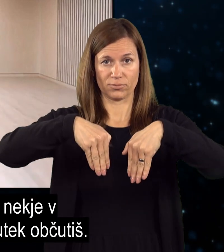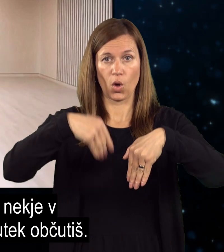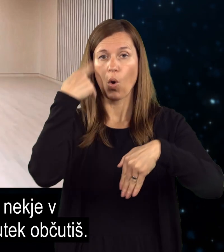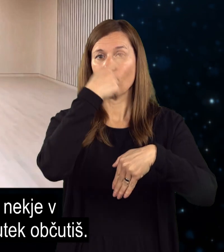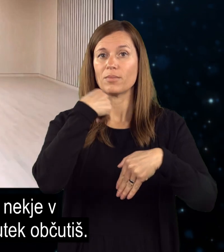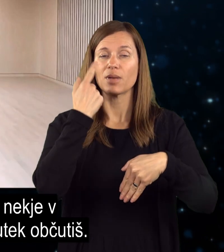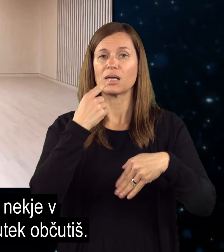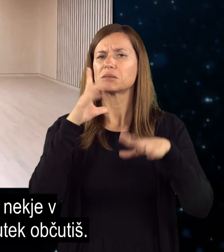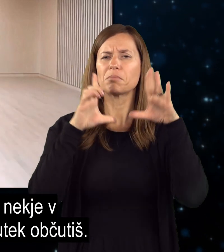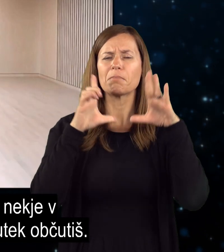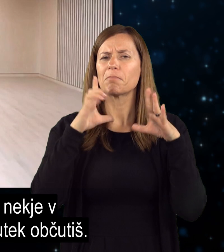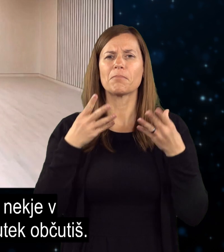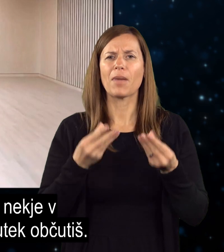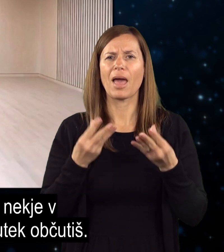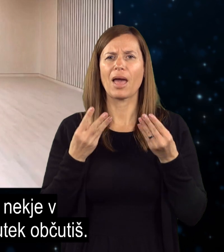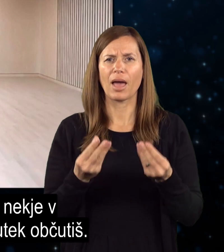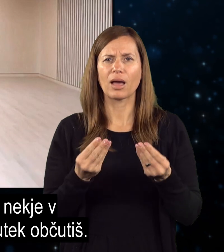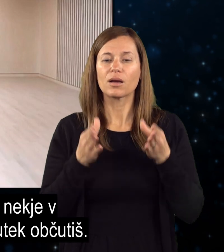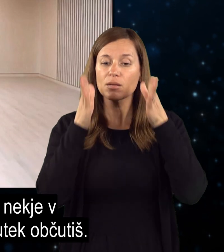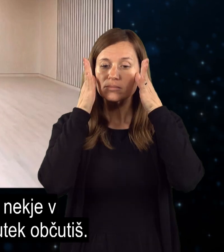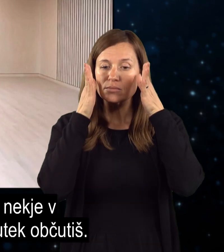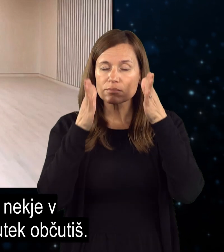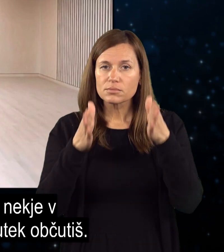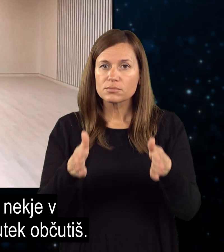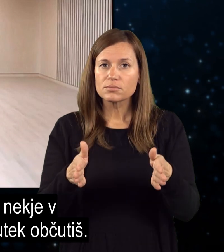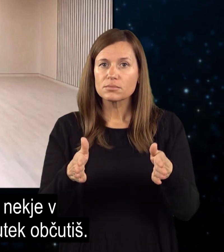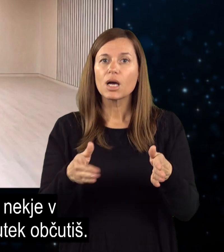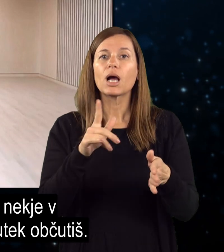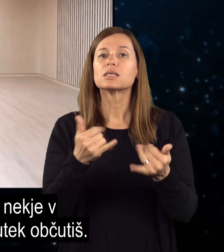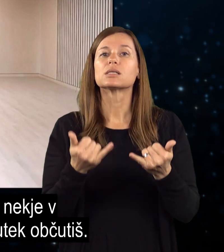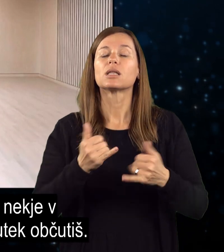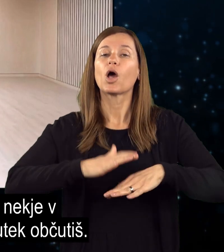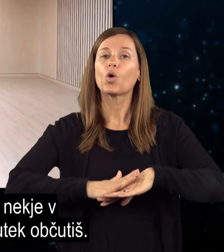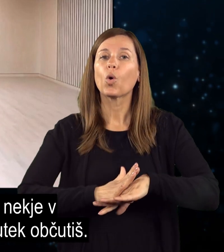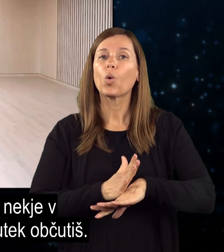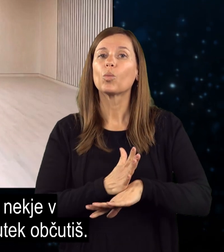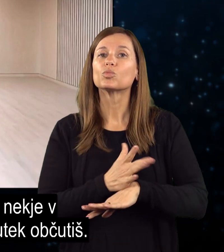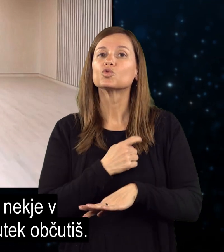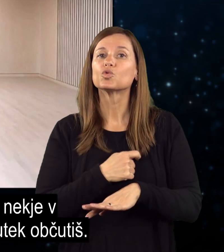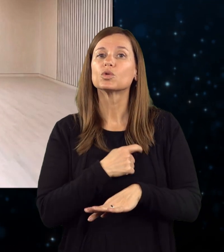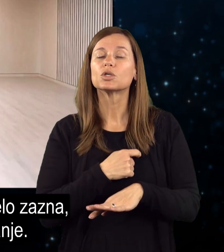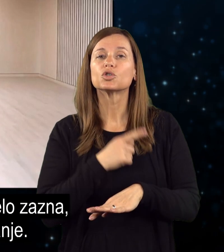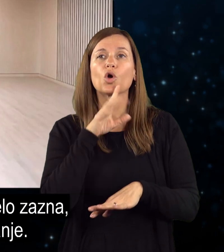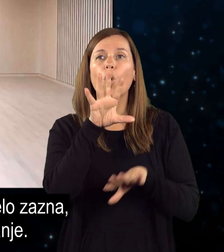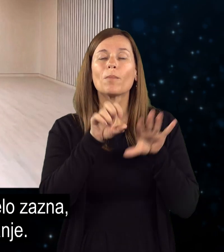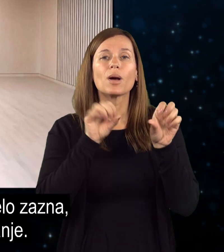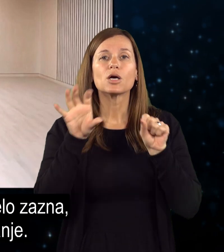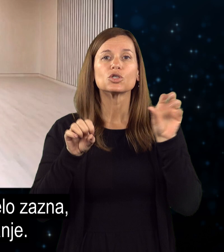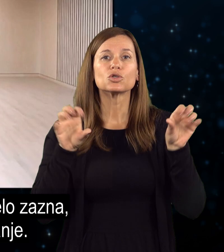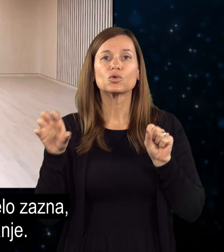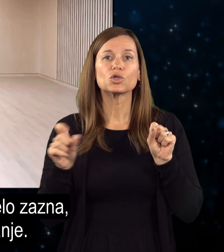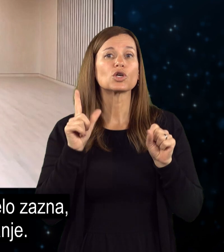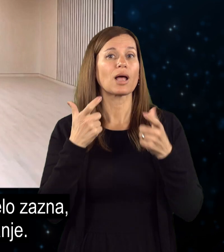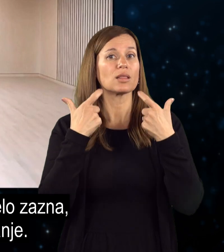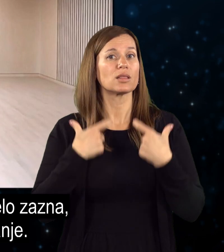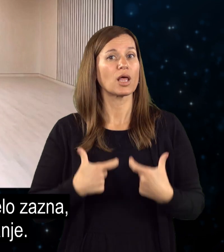Pozornost ohranjaš nekje v sredini tega, kar ta trenutek občutaš. Opazuješ,